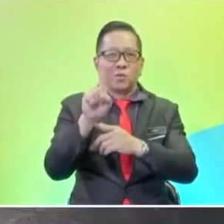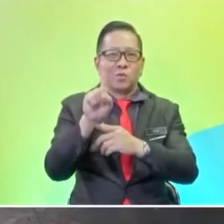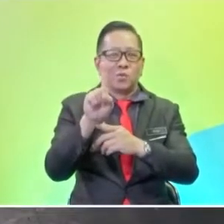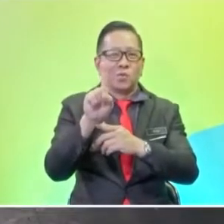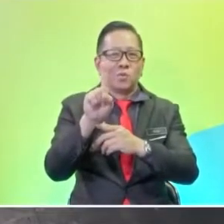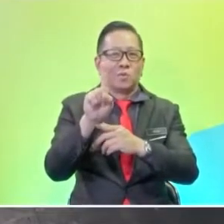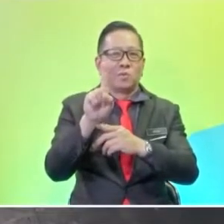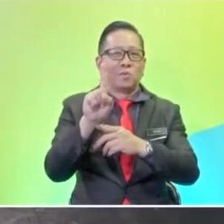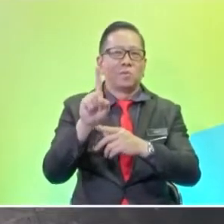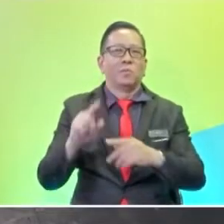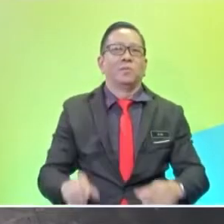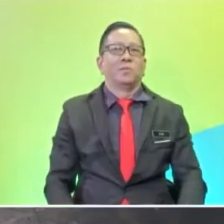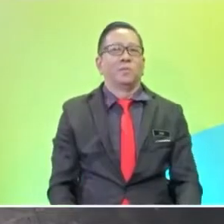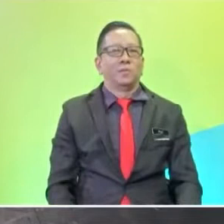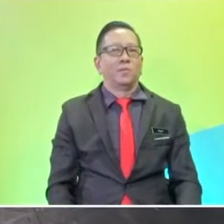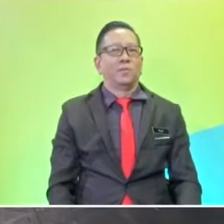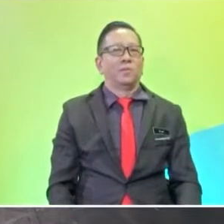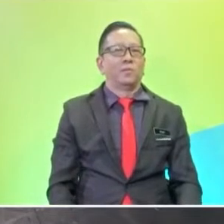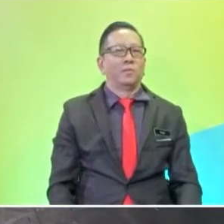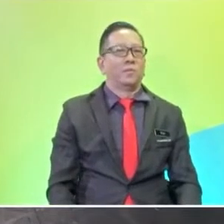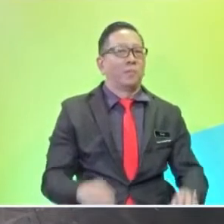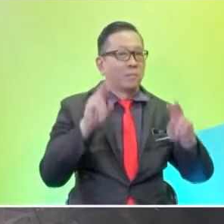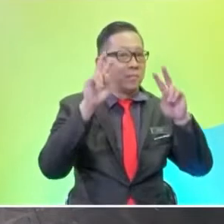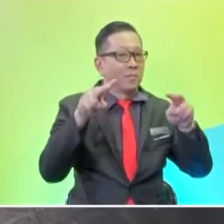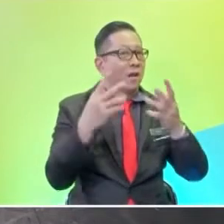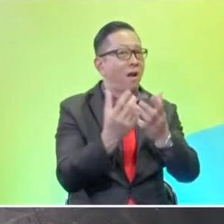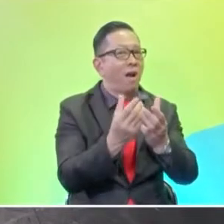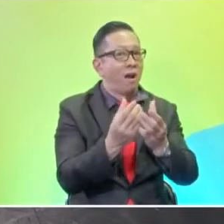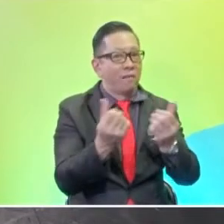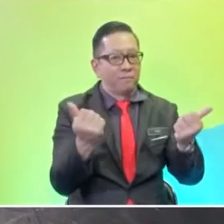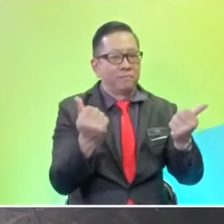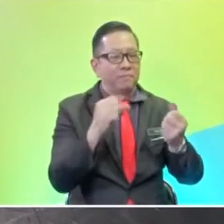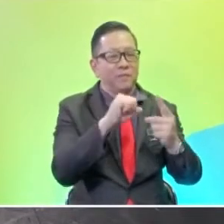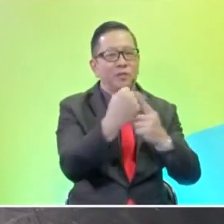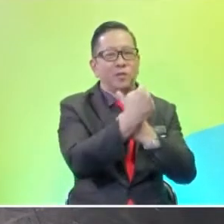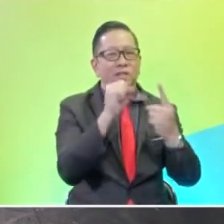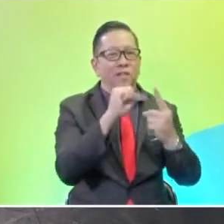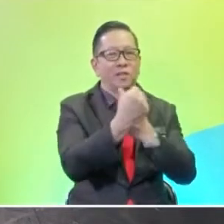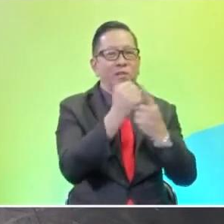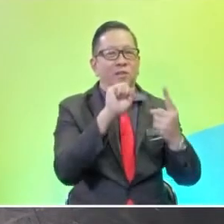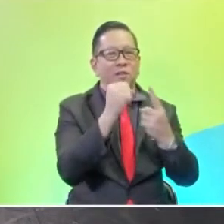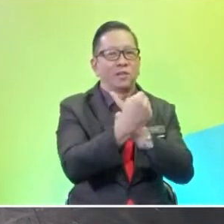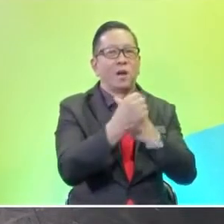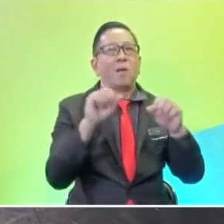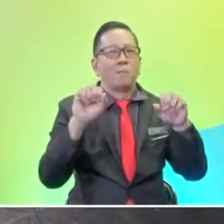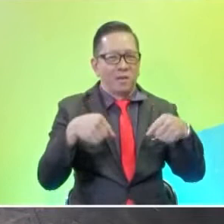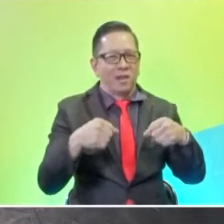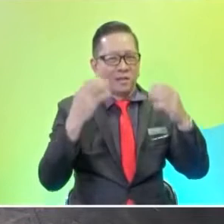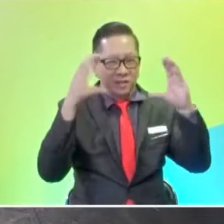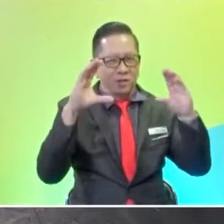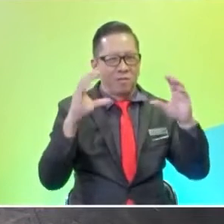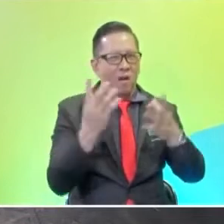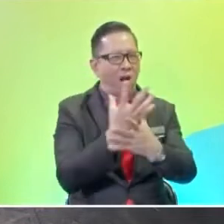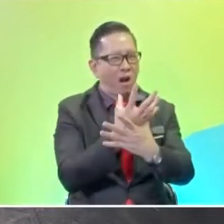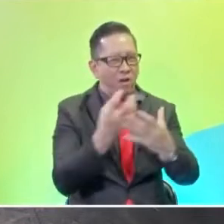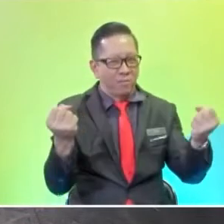Yey Nampaknya kita sudah selesai dengan situasi yang kita ada di sini boleh tak cukup bagi kalian sedikit Ungu saya kepada